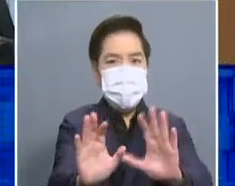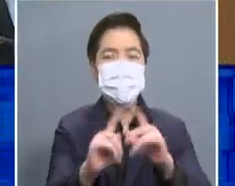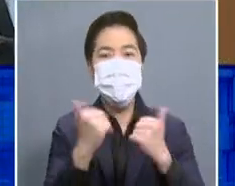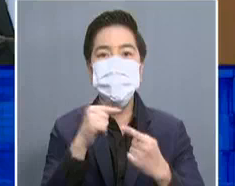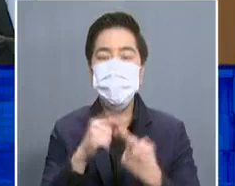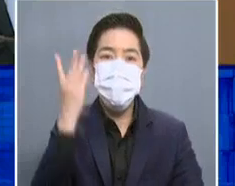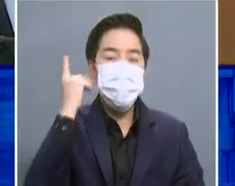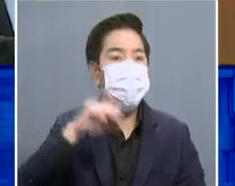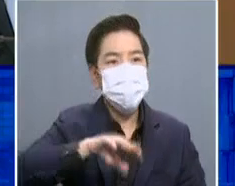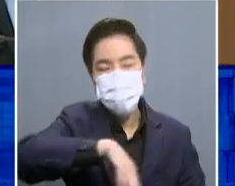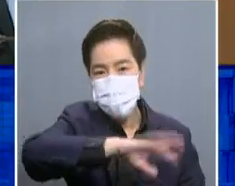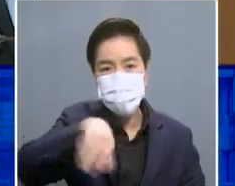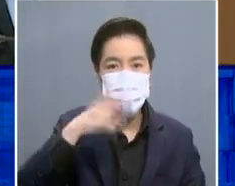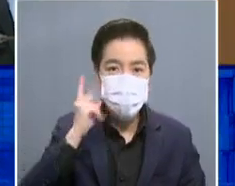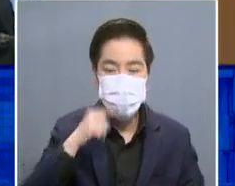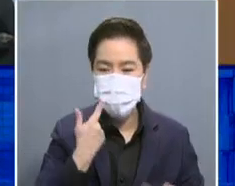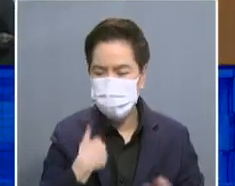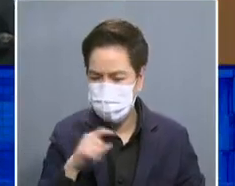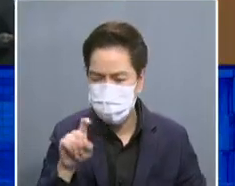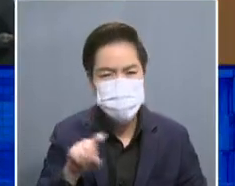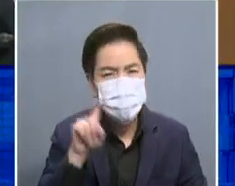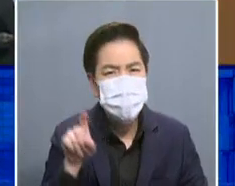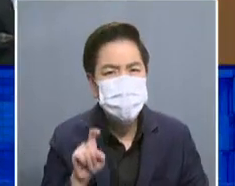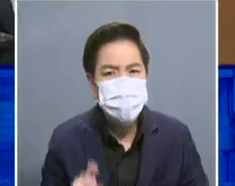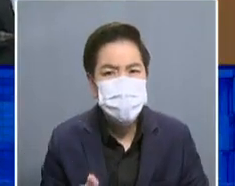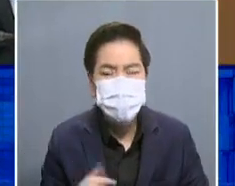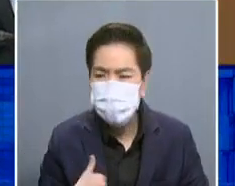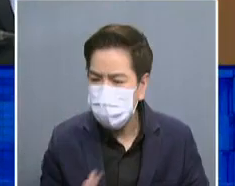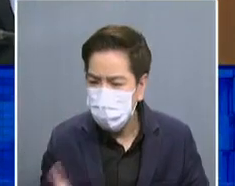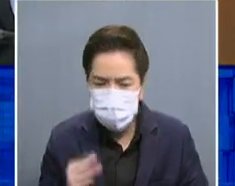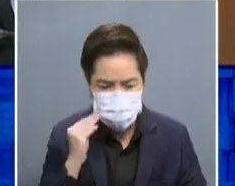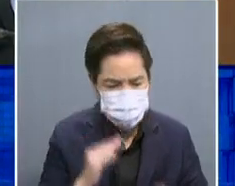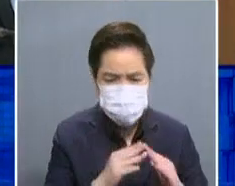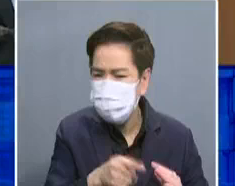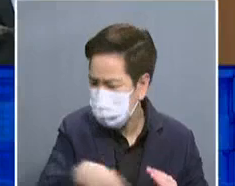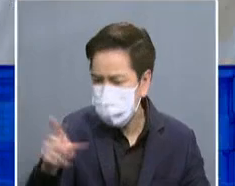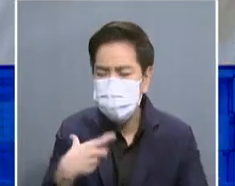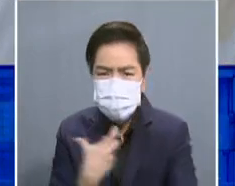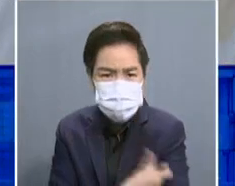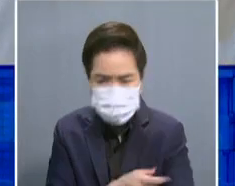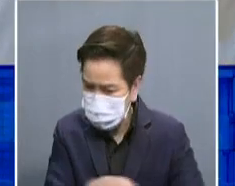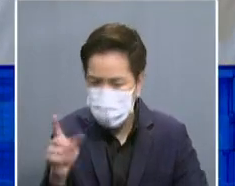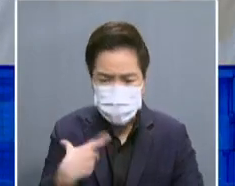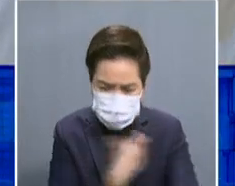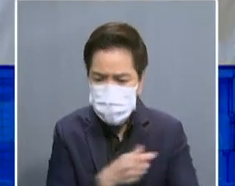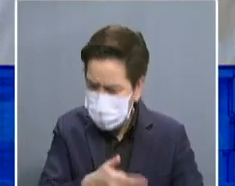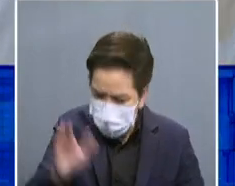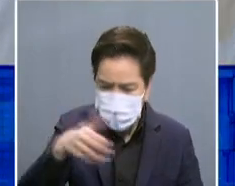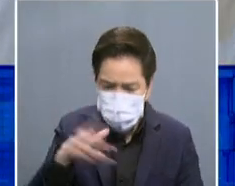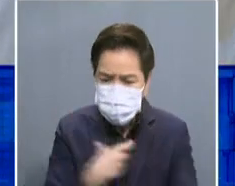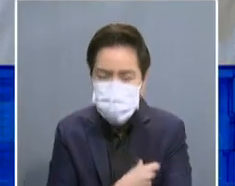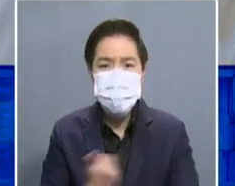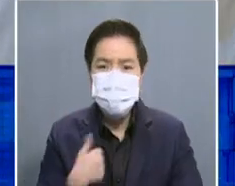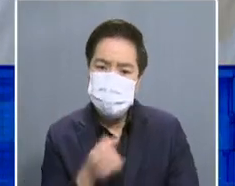เมื่อวานผู้หลักผู้ใหญ่หลายท่านนะสงสัย ครับ อยากจะให้คนที่บ้านเนี่ยไป walk in เลยเขาบอกเขาเปิดแล้วเขาเปิดแล้วอธิบ